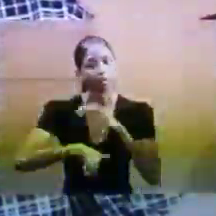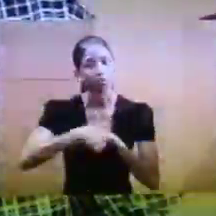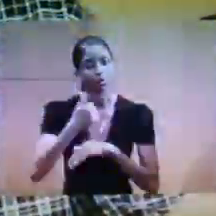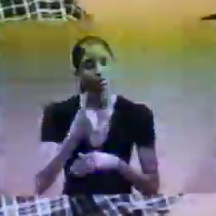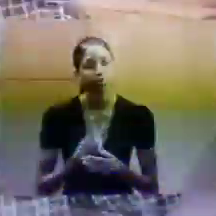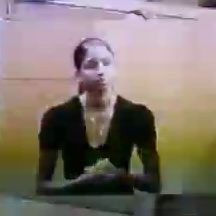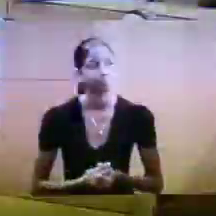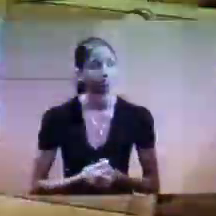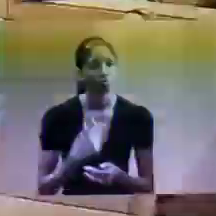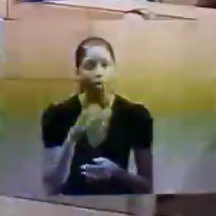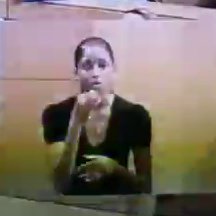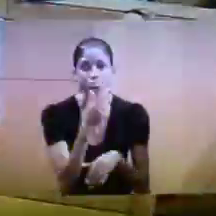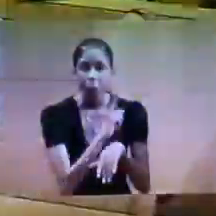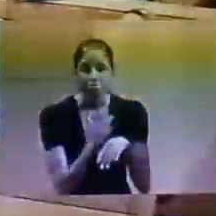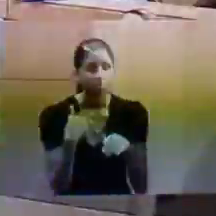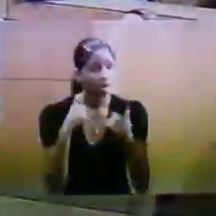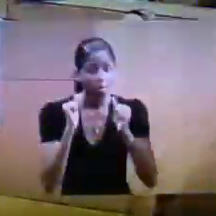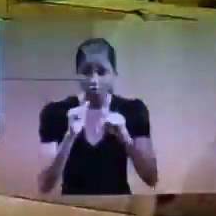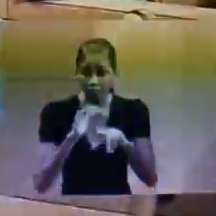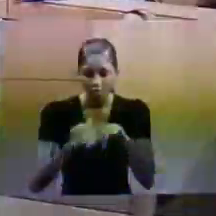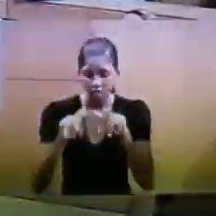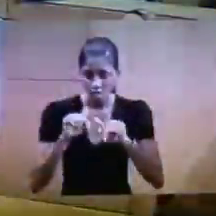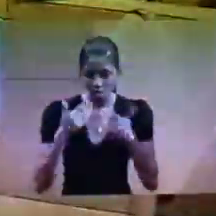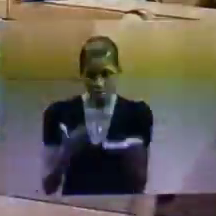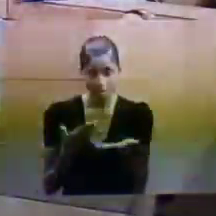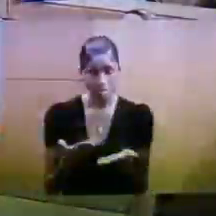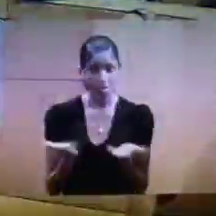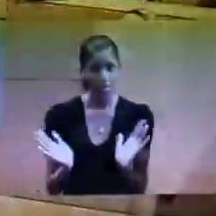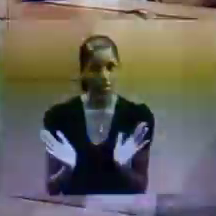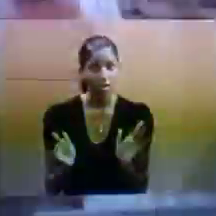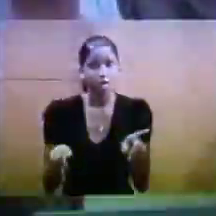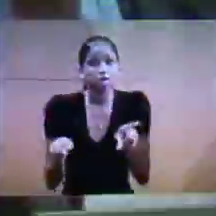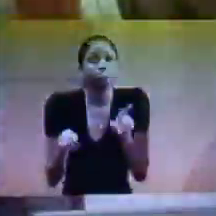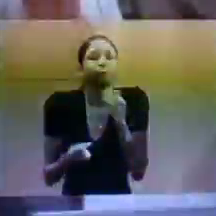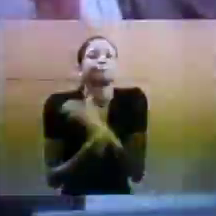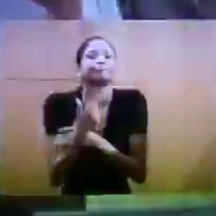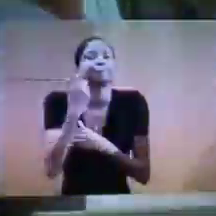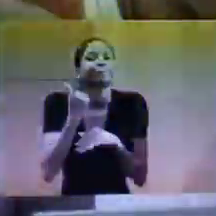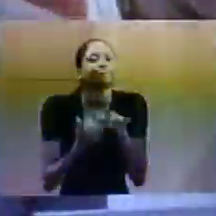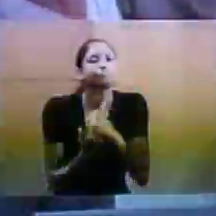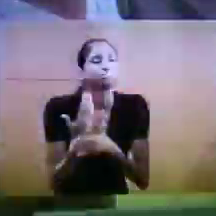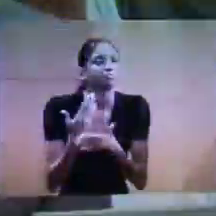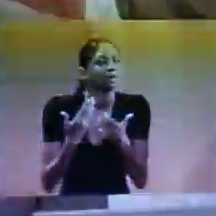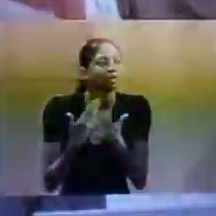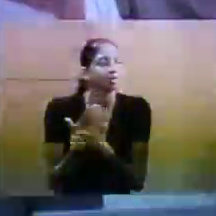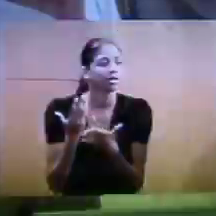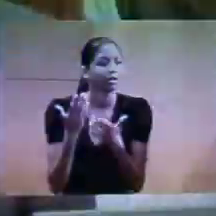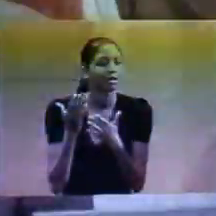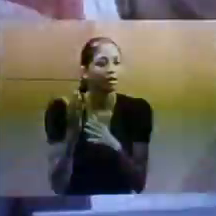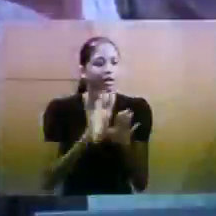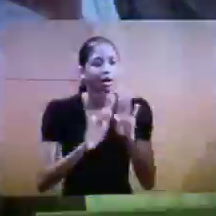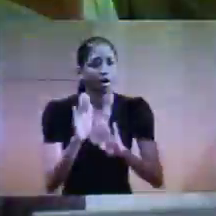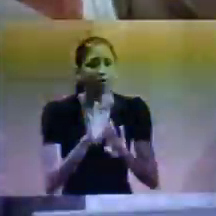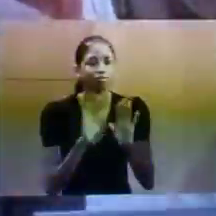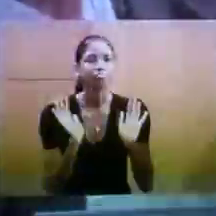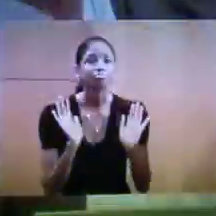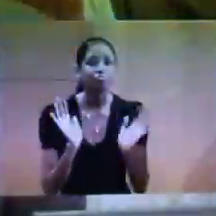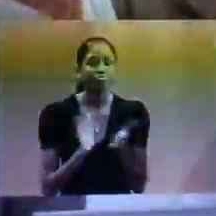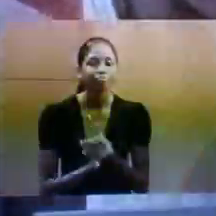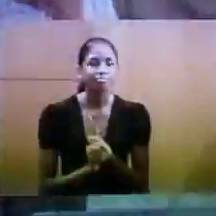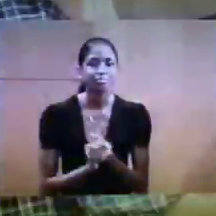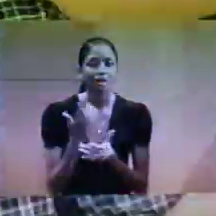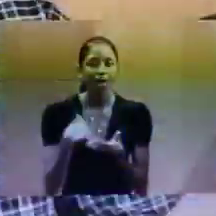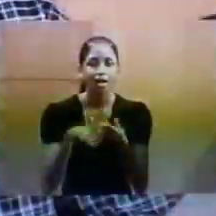vous garantis, je peux encore aller là devant vous faire la démonstration, sauf si c'est ce matin qu'on a débloqué. Mais en tout cas, c'était bloqué jusqu'à